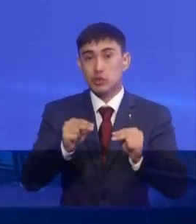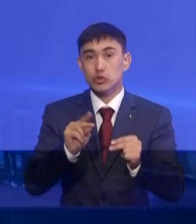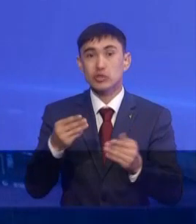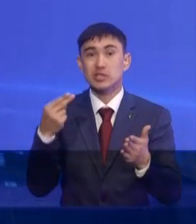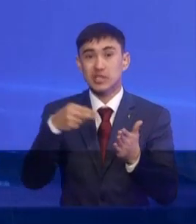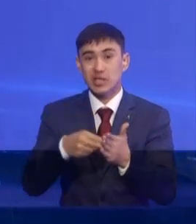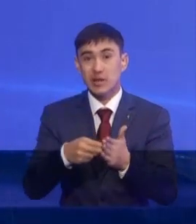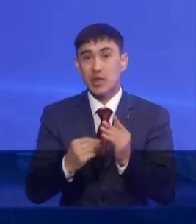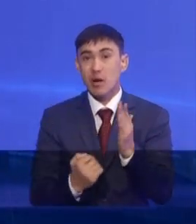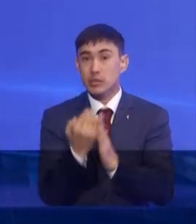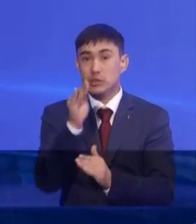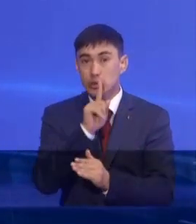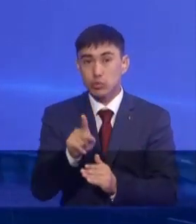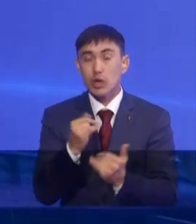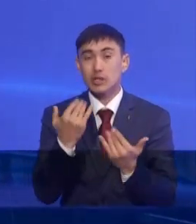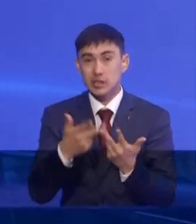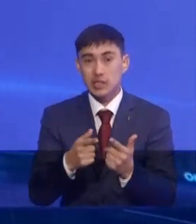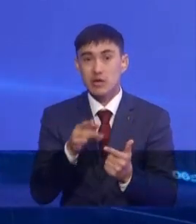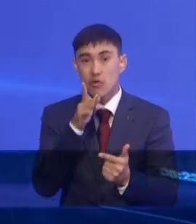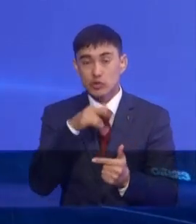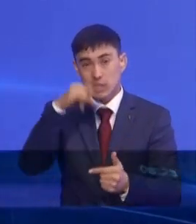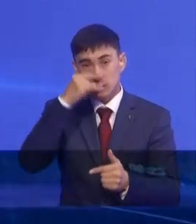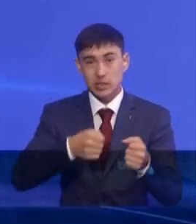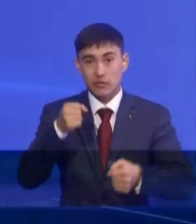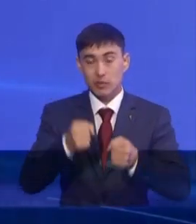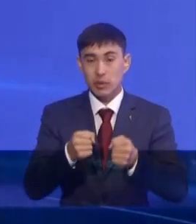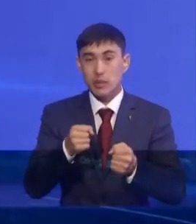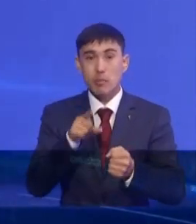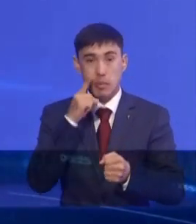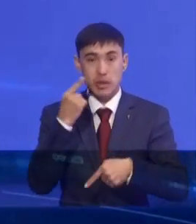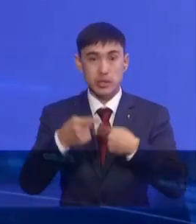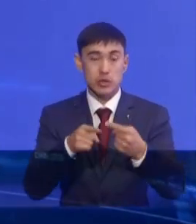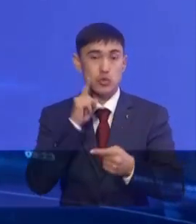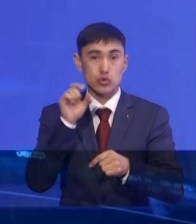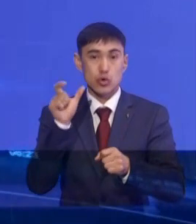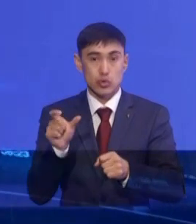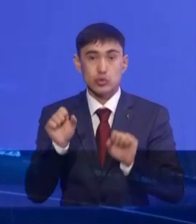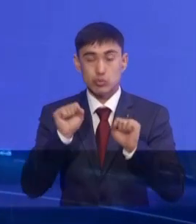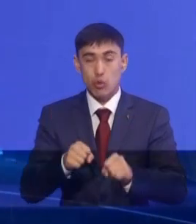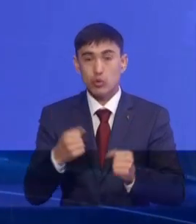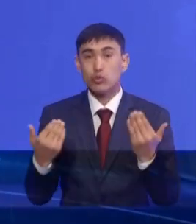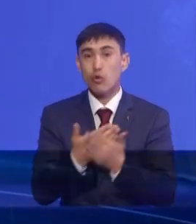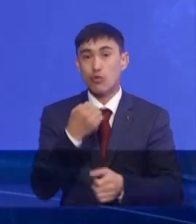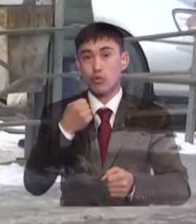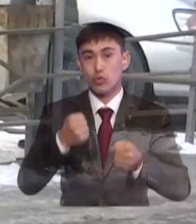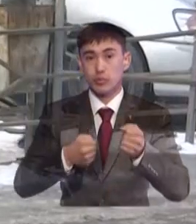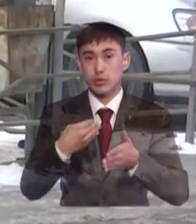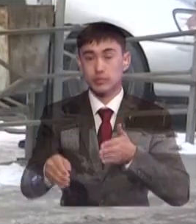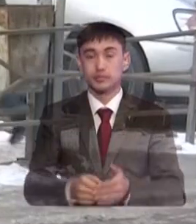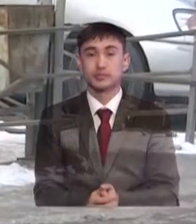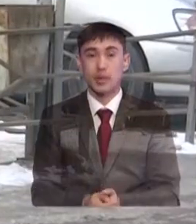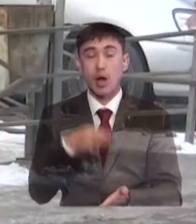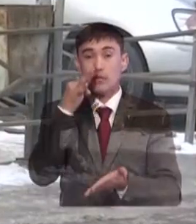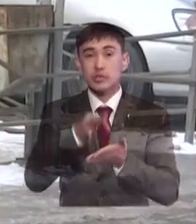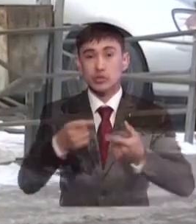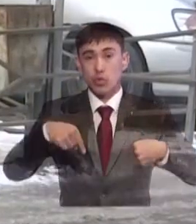цены на авто не будут повышаться, а средний возраст казахстанского автопарка помолодеет, и люди смогут себе позволить новые машины.